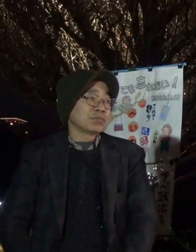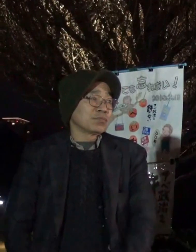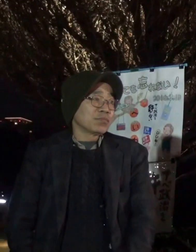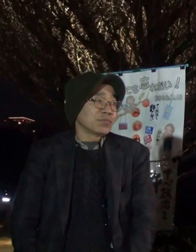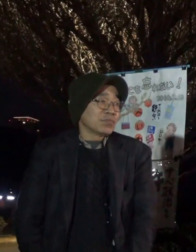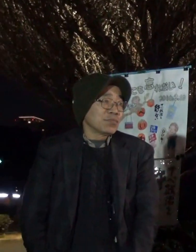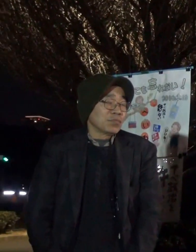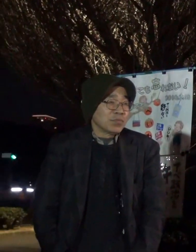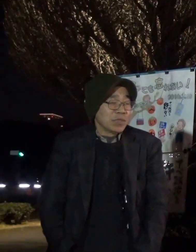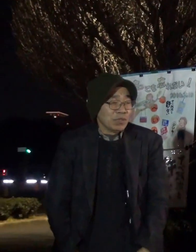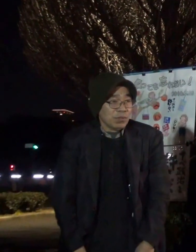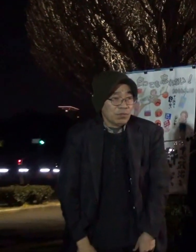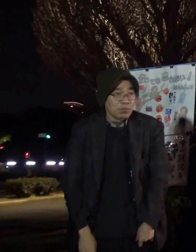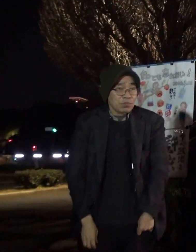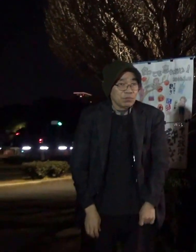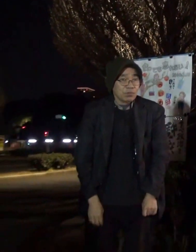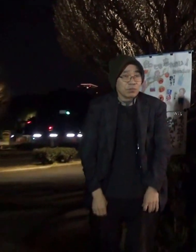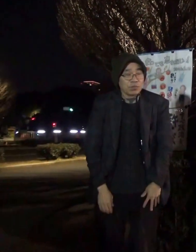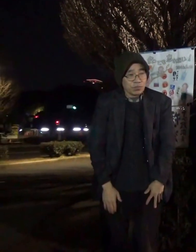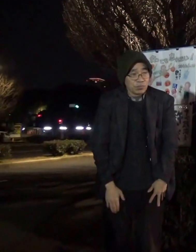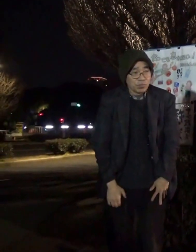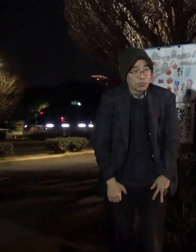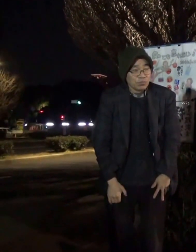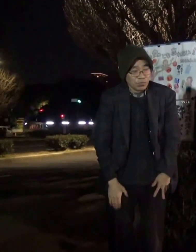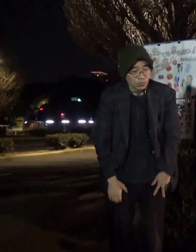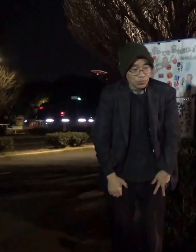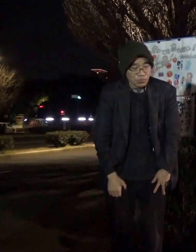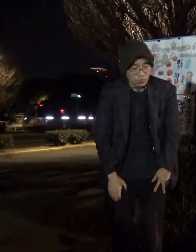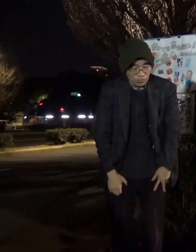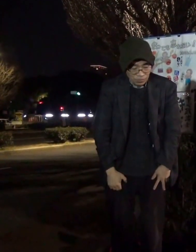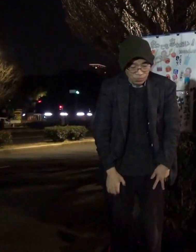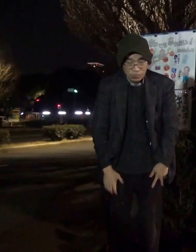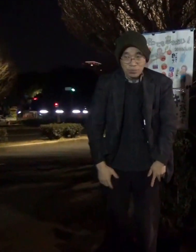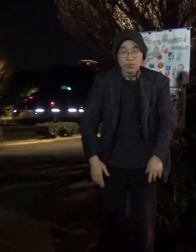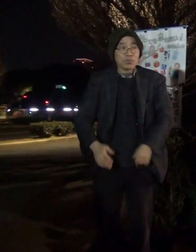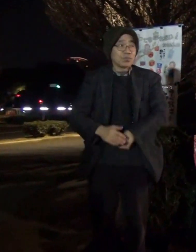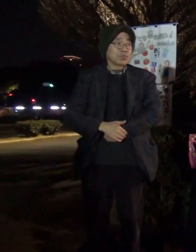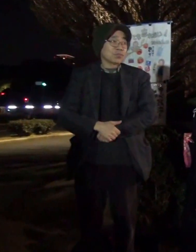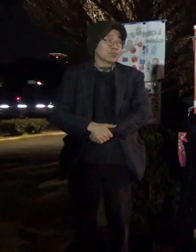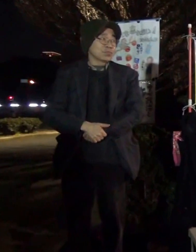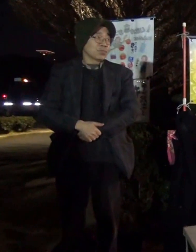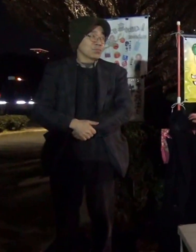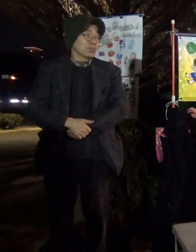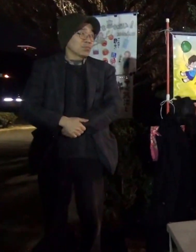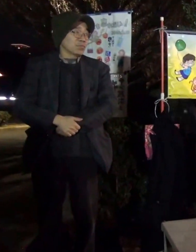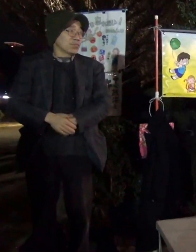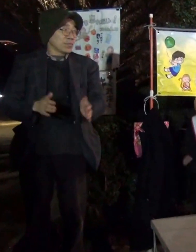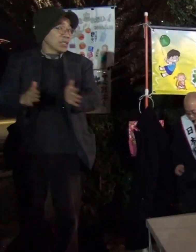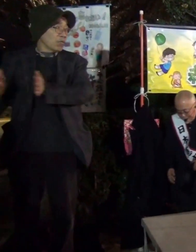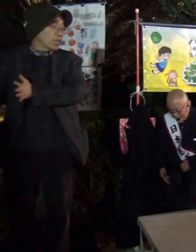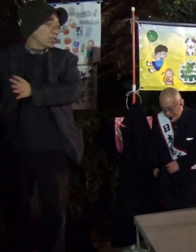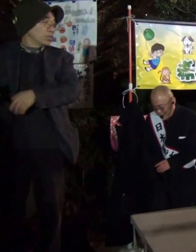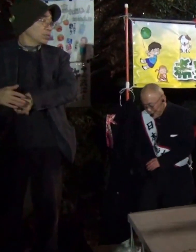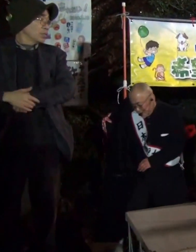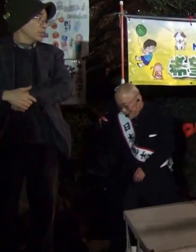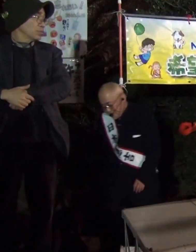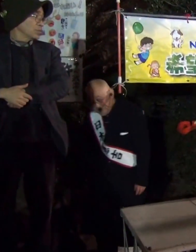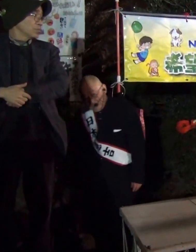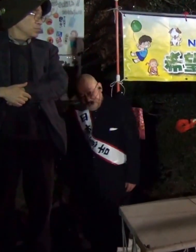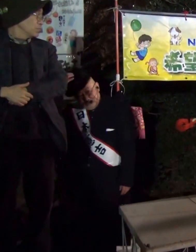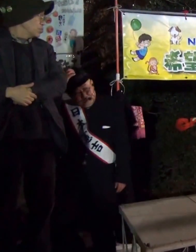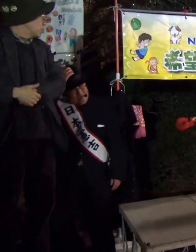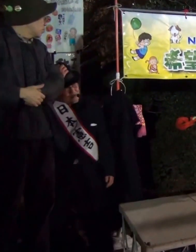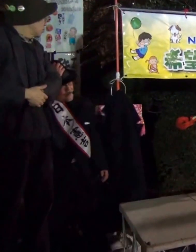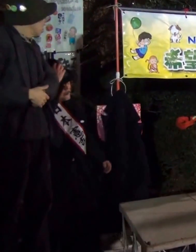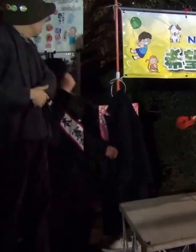。はい、ありがとうございました。大丈夫ですか。はい、では そこに、 そ